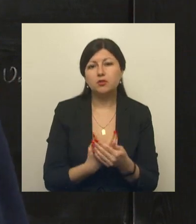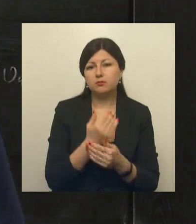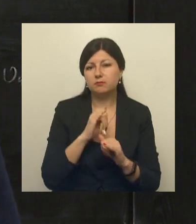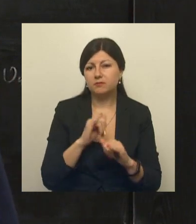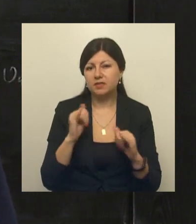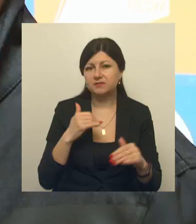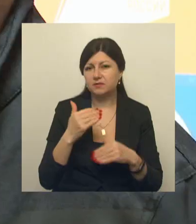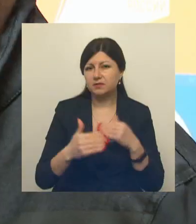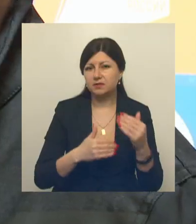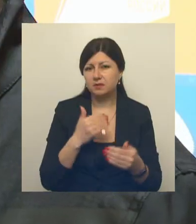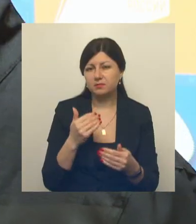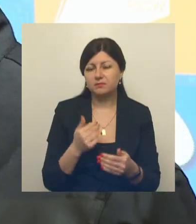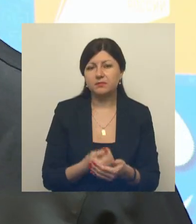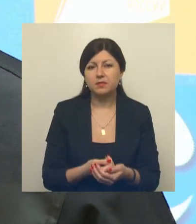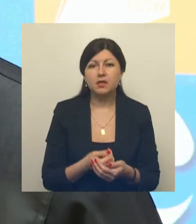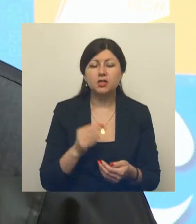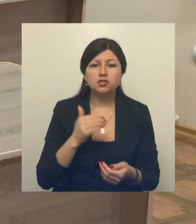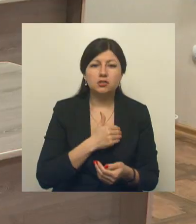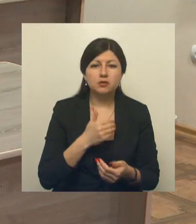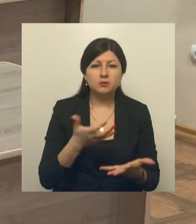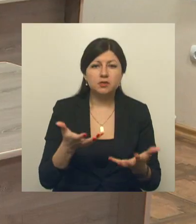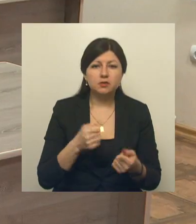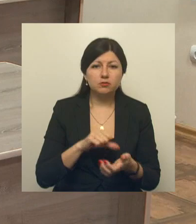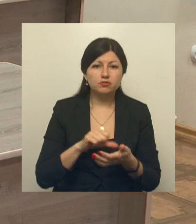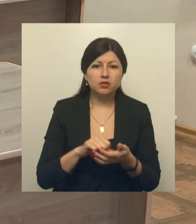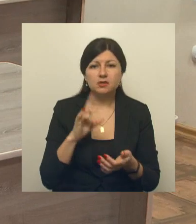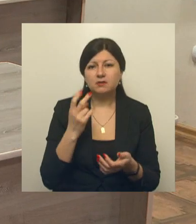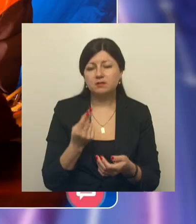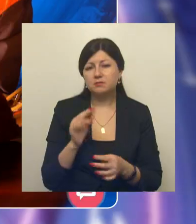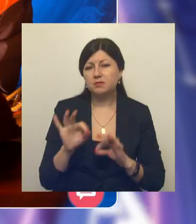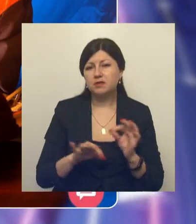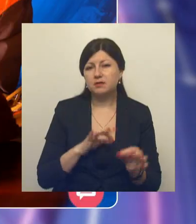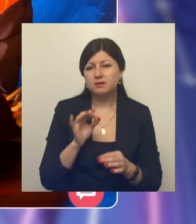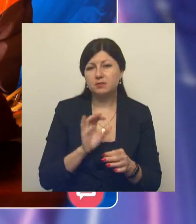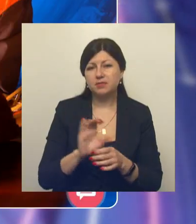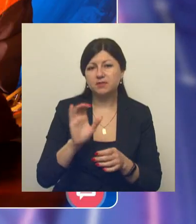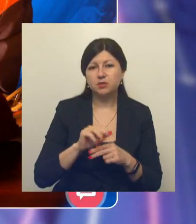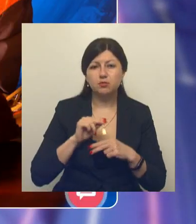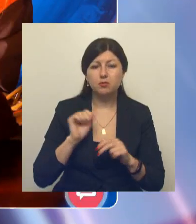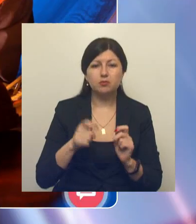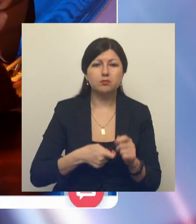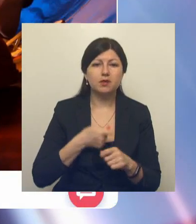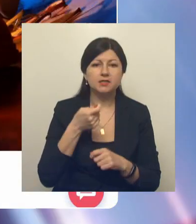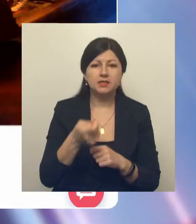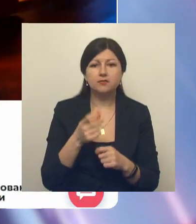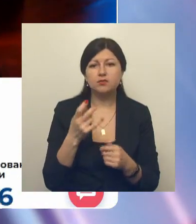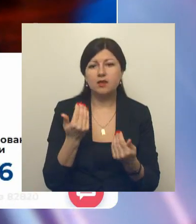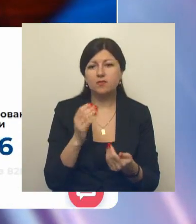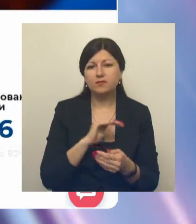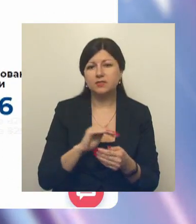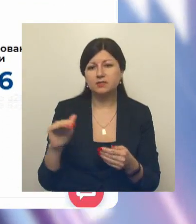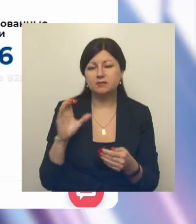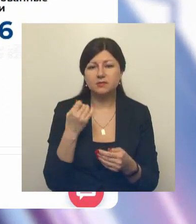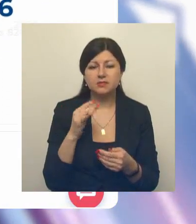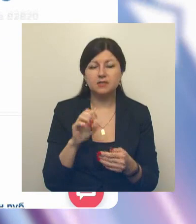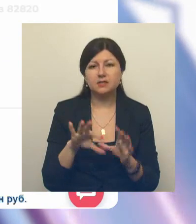развития предприятия. Желающие принять участие в национальном проекте «Производительность труда» могут подать заявку на его официальном сайте и пройти